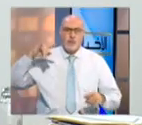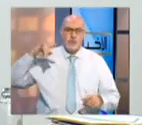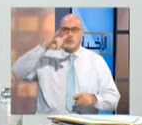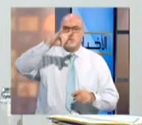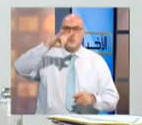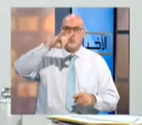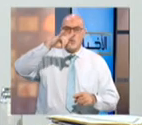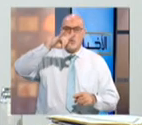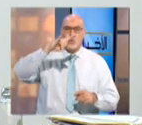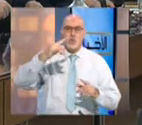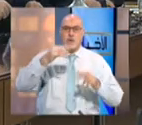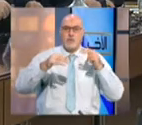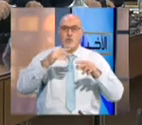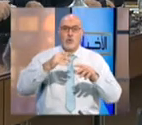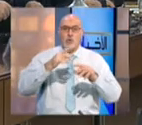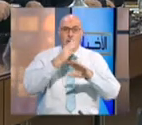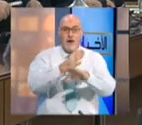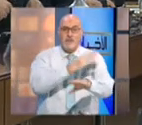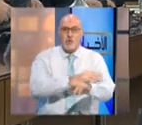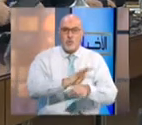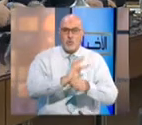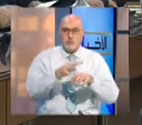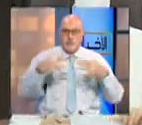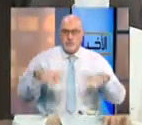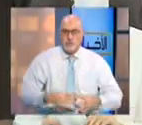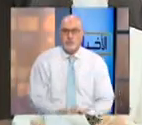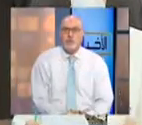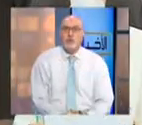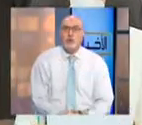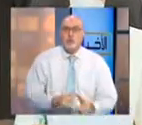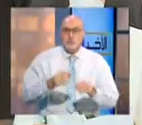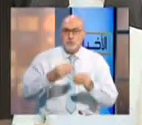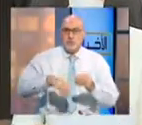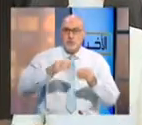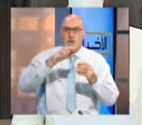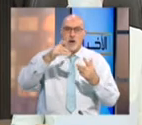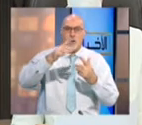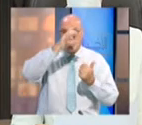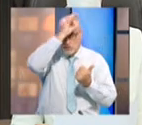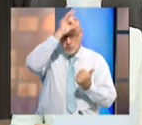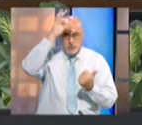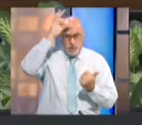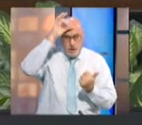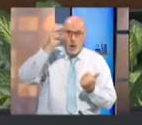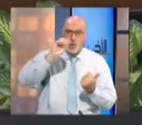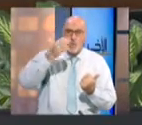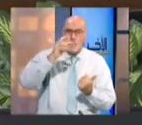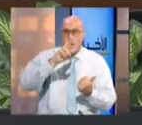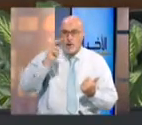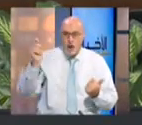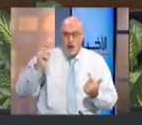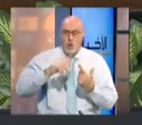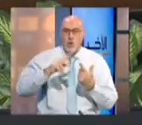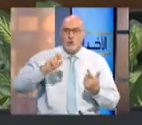للخطوط الجوية الجزائرية لما قبل وباء كوفيد، مع تكثيف رحلات العمرة والرحلات الجوية ذات الطابع